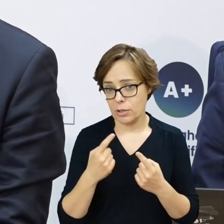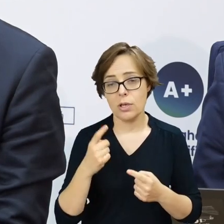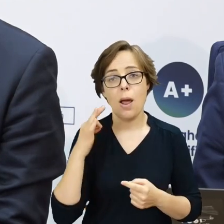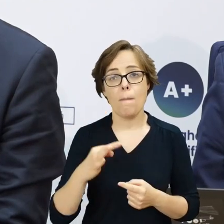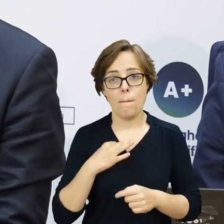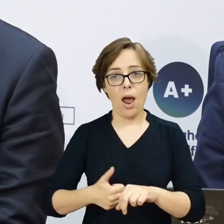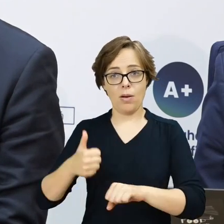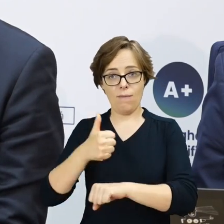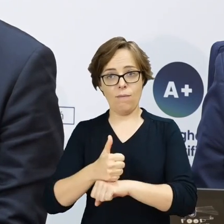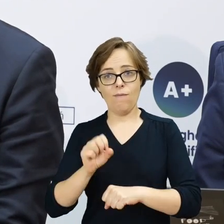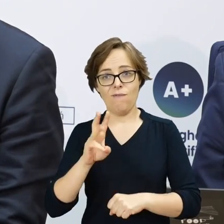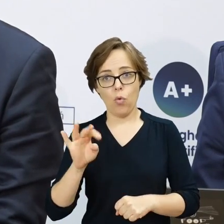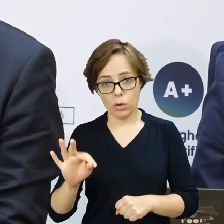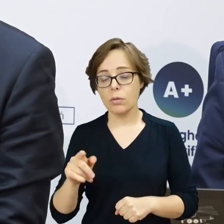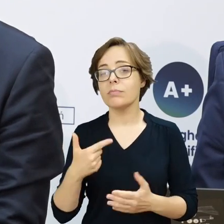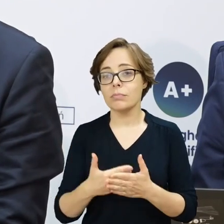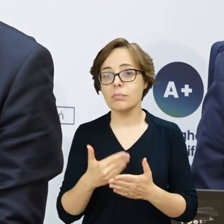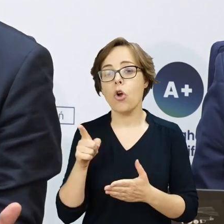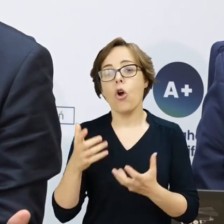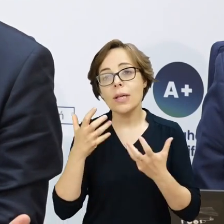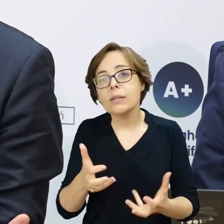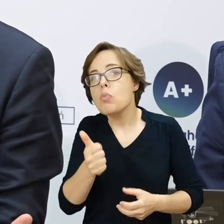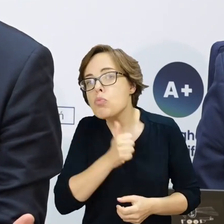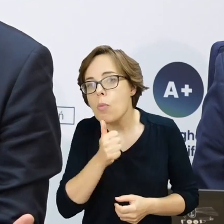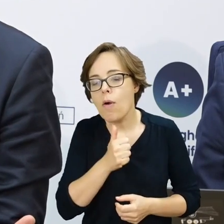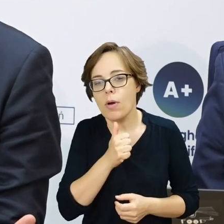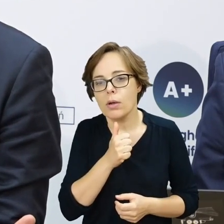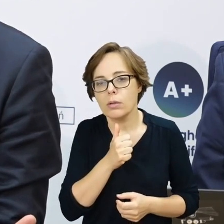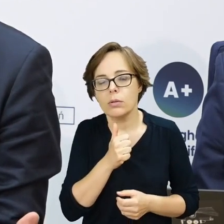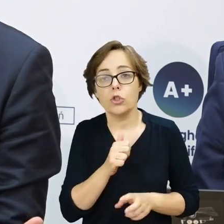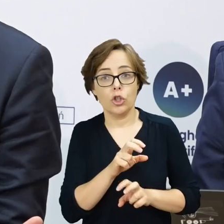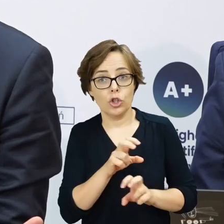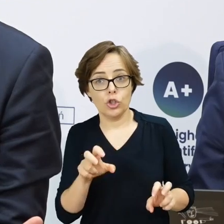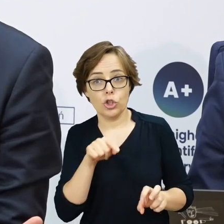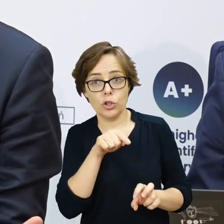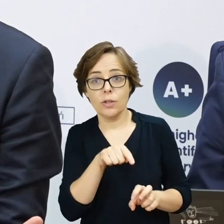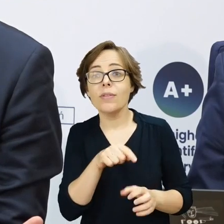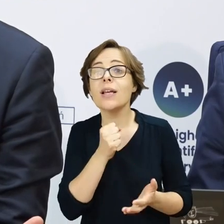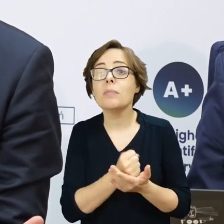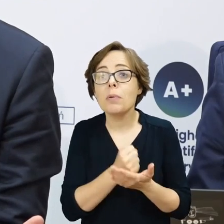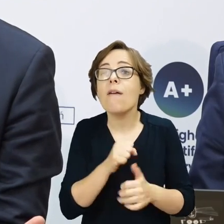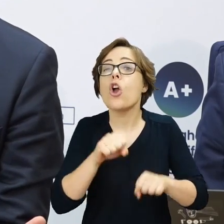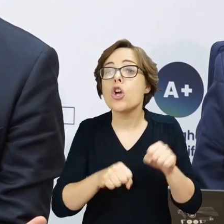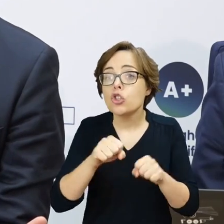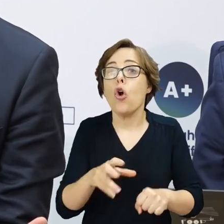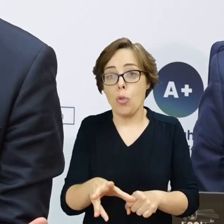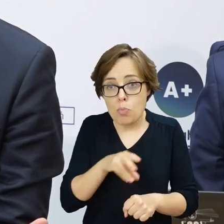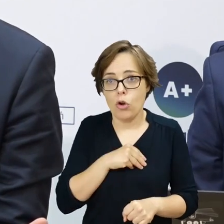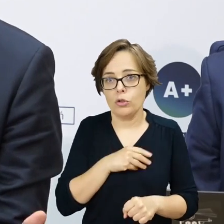stało chęć przeprowadzenia pewnego eksperymentu, czy droga sądowa w tych sprawach jest dopuszczalna.